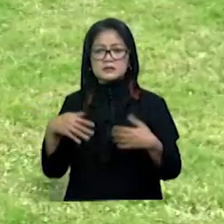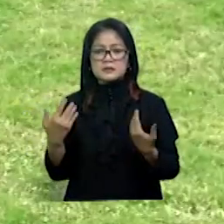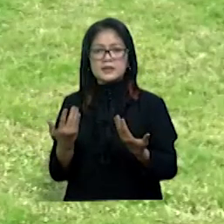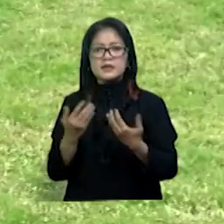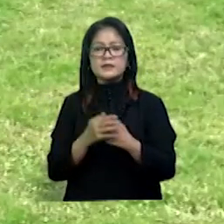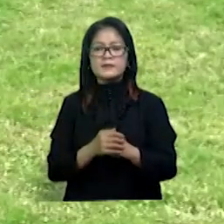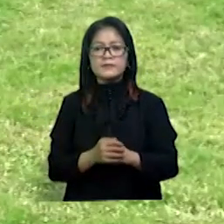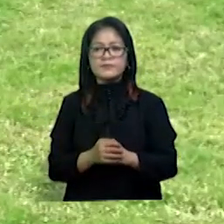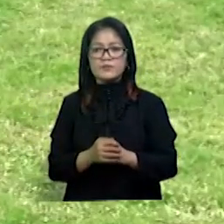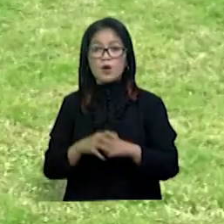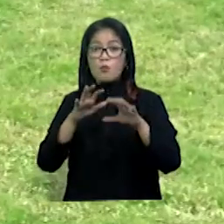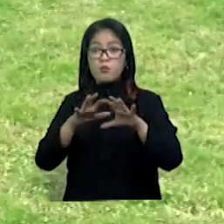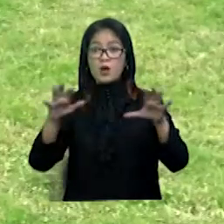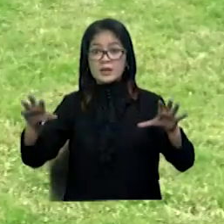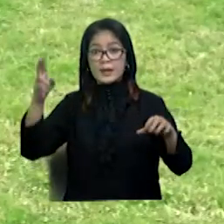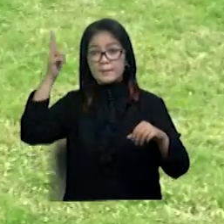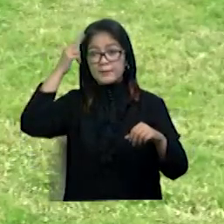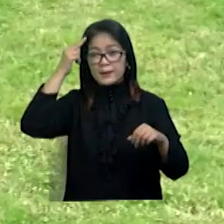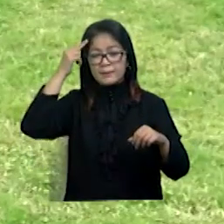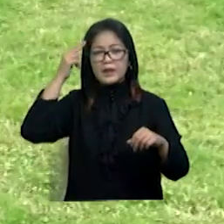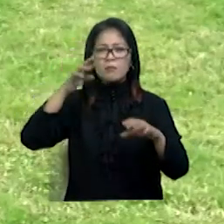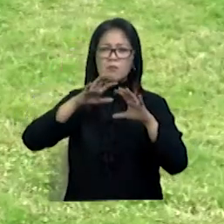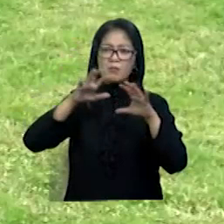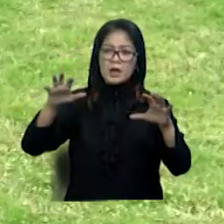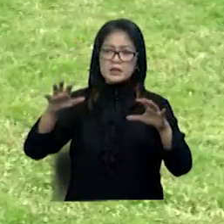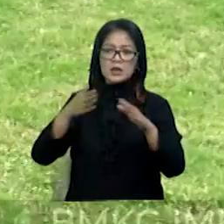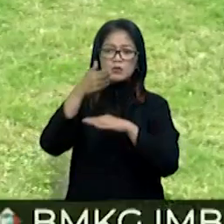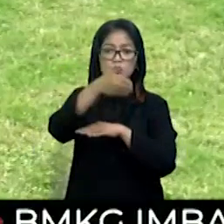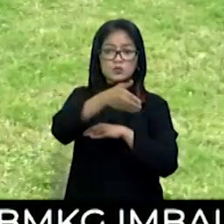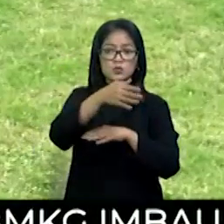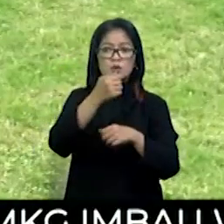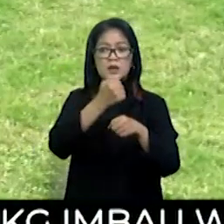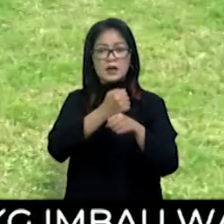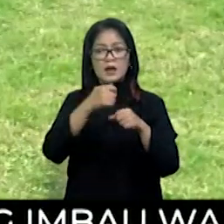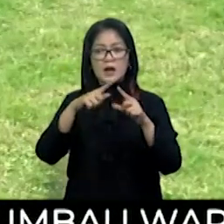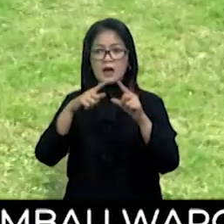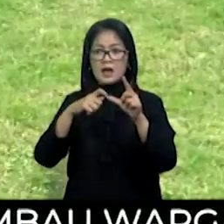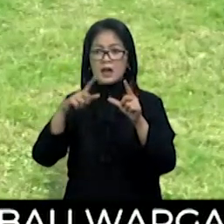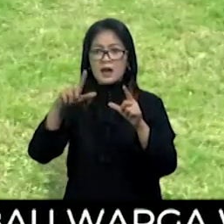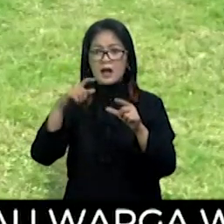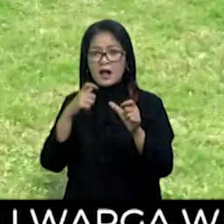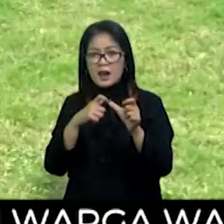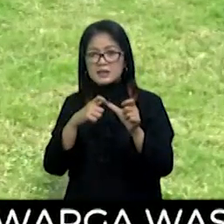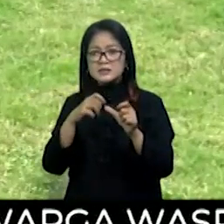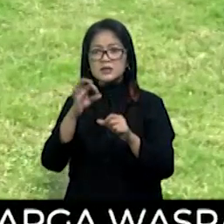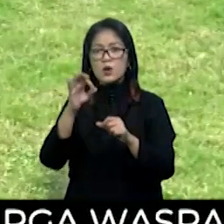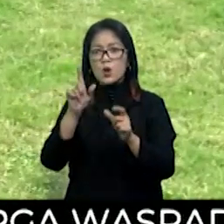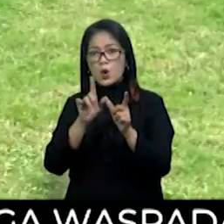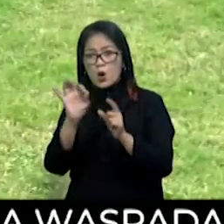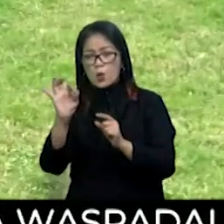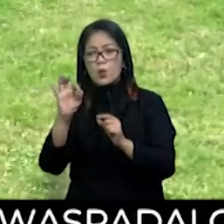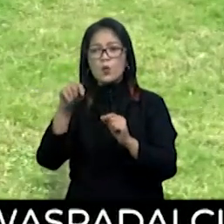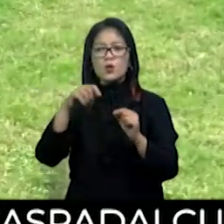ini sebagian besar para pemimpin akan menuju ke Glasgow Scotland ini adalah KTT iklim pkob